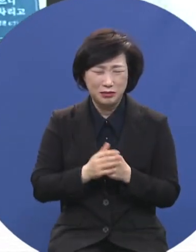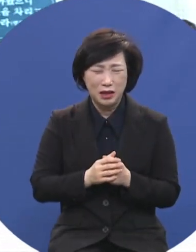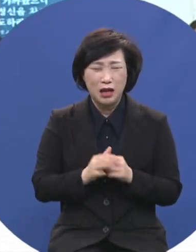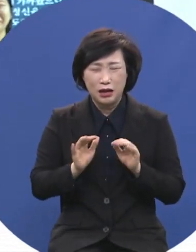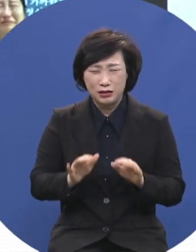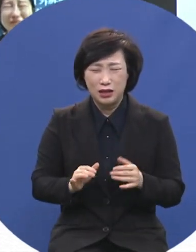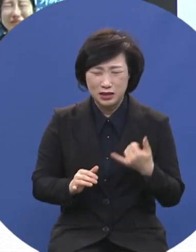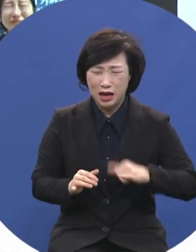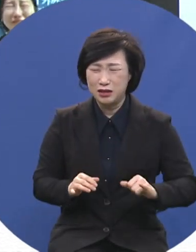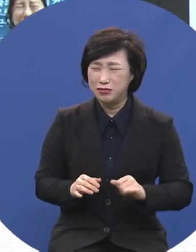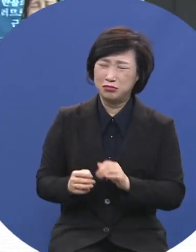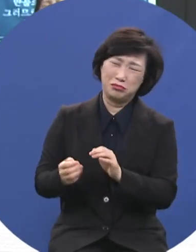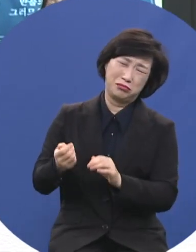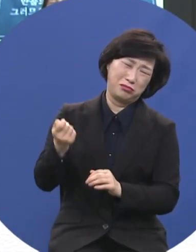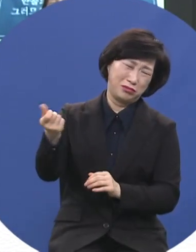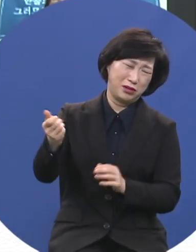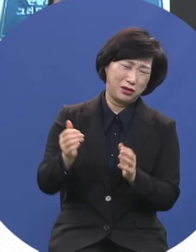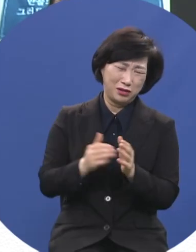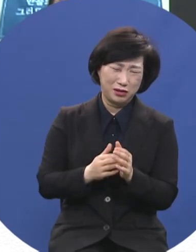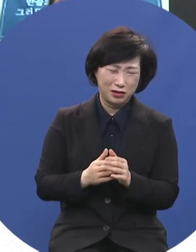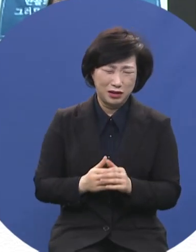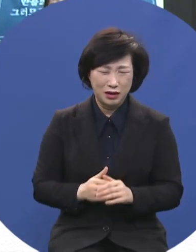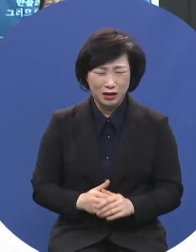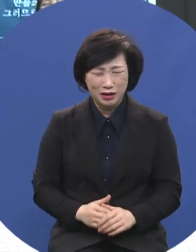그러나 받아들이지 않습니다.